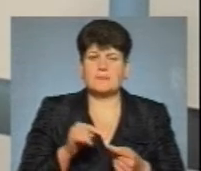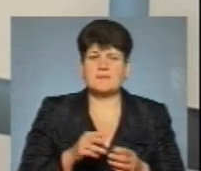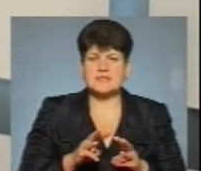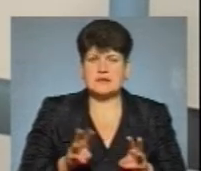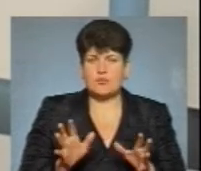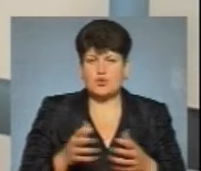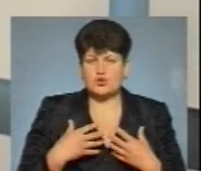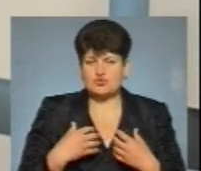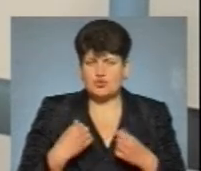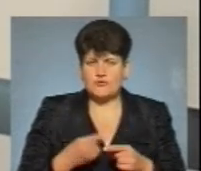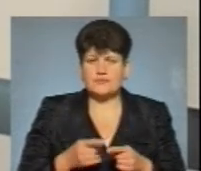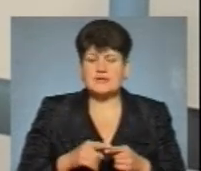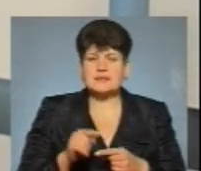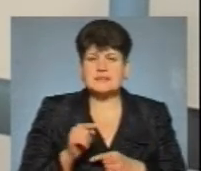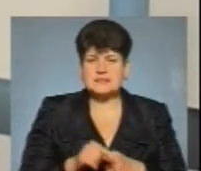здоров'я.